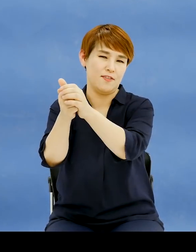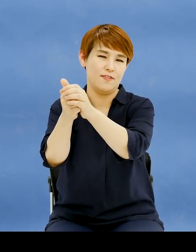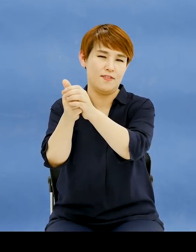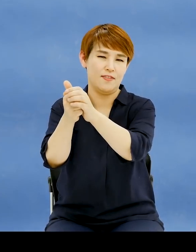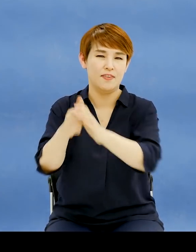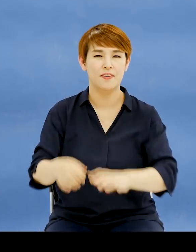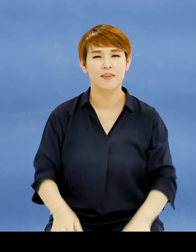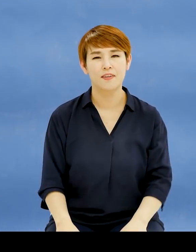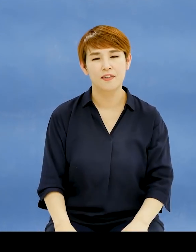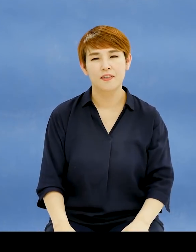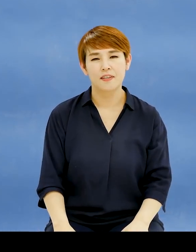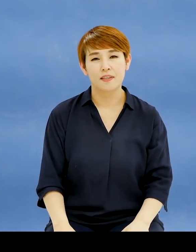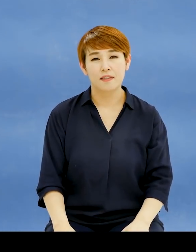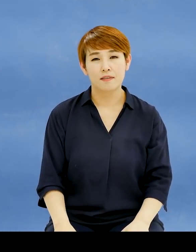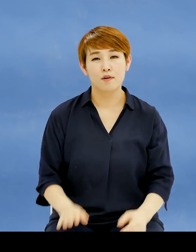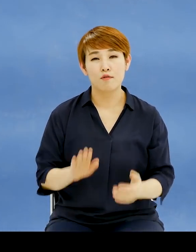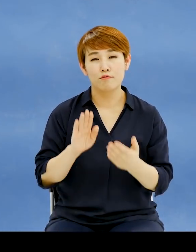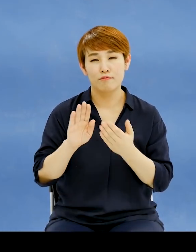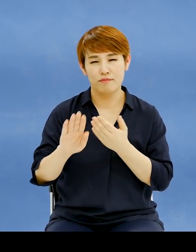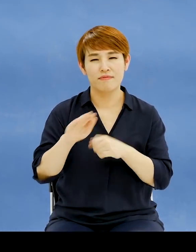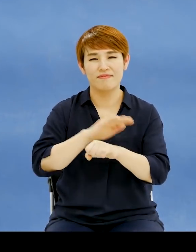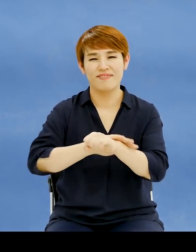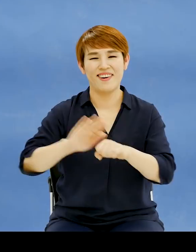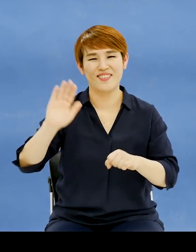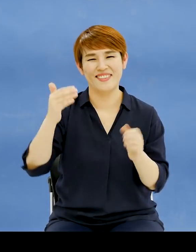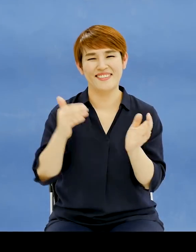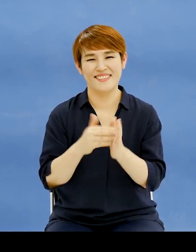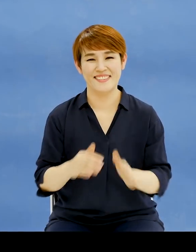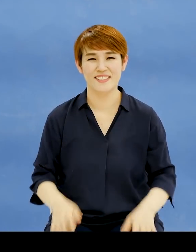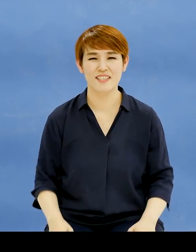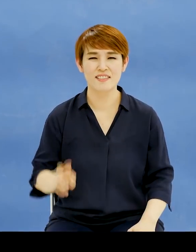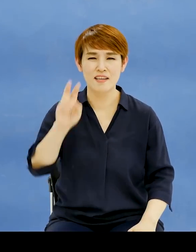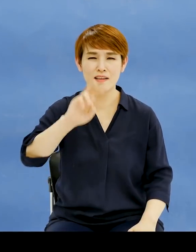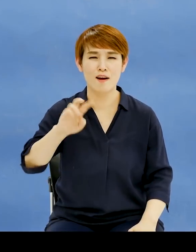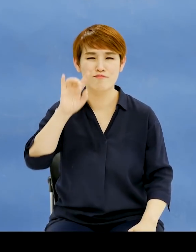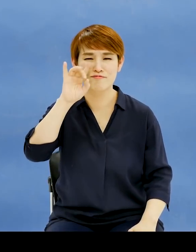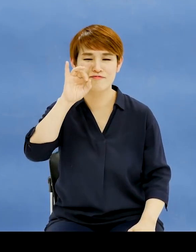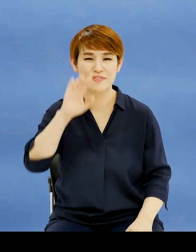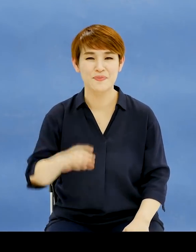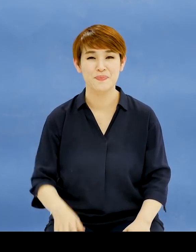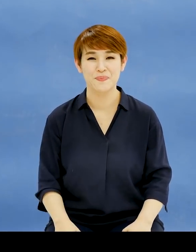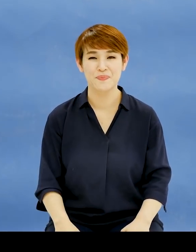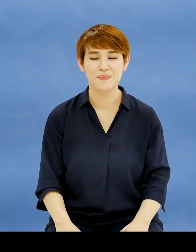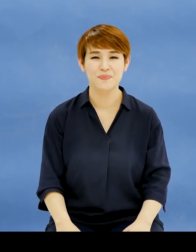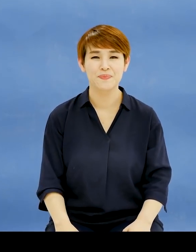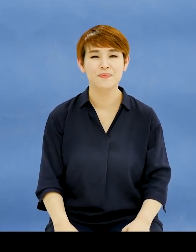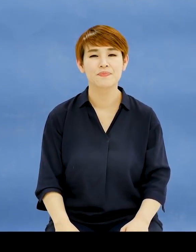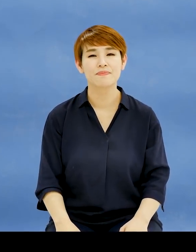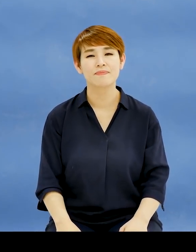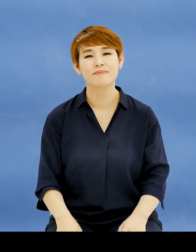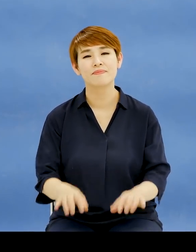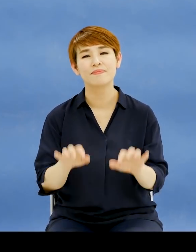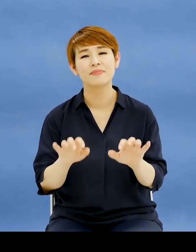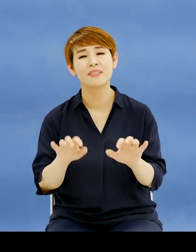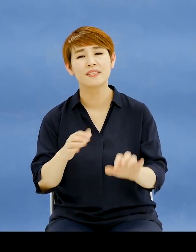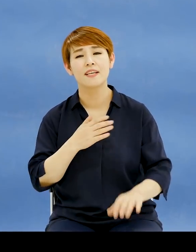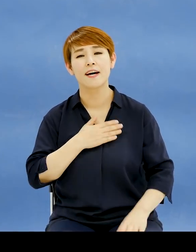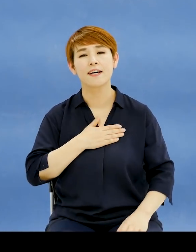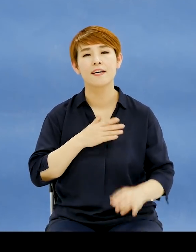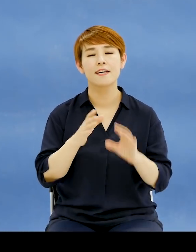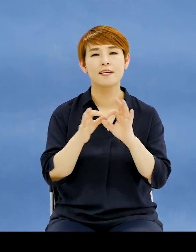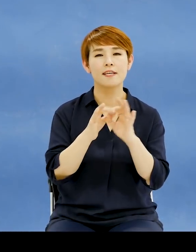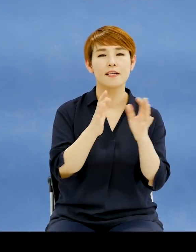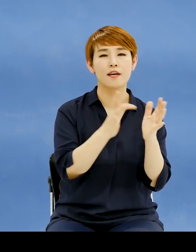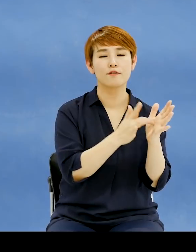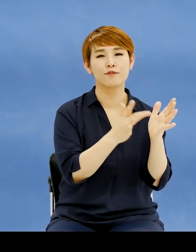마음을 내려놓으니까 그 다음부터는 하나님이 안 그러시더라고요. 그 찬양 들어보고 싶네요. 나의 예수요?